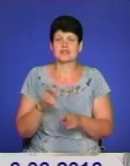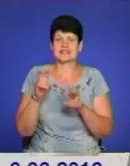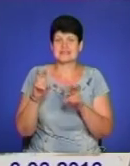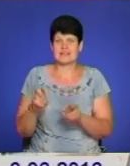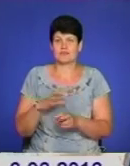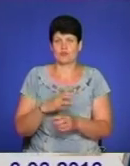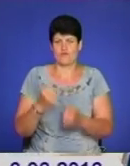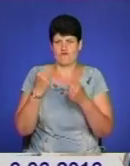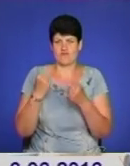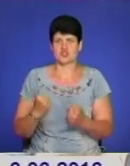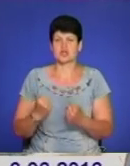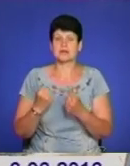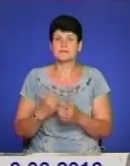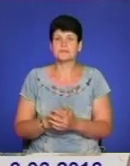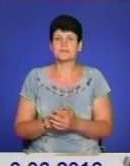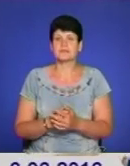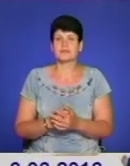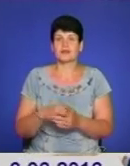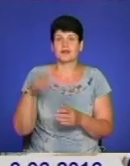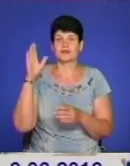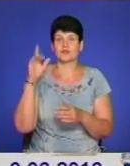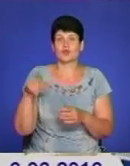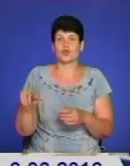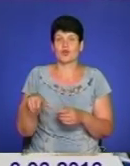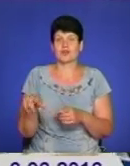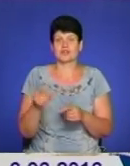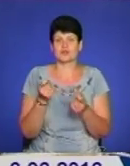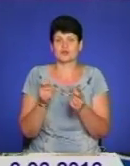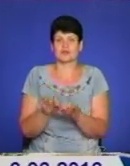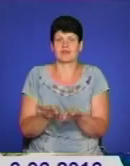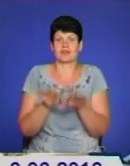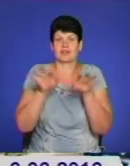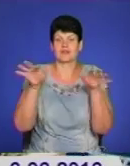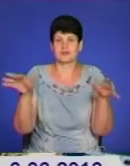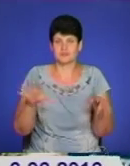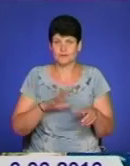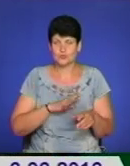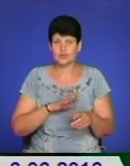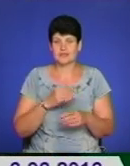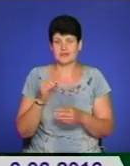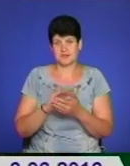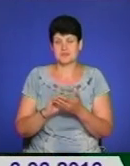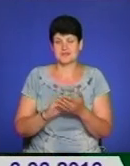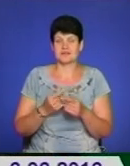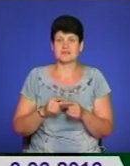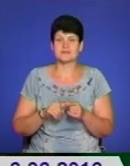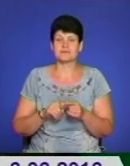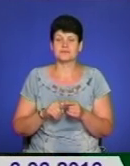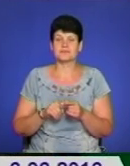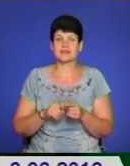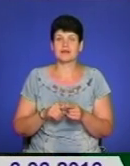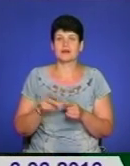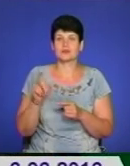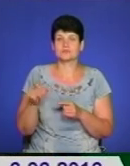він був тяжкий, то річка трохи піднімалася. То я навіть про нього такі спогади написав цікаві. Відвідувачі музею